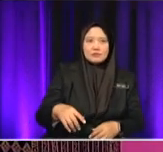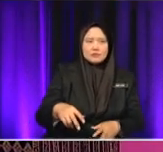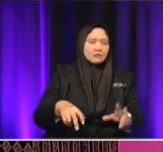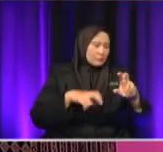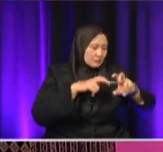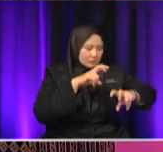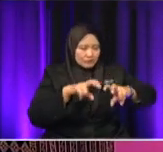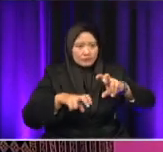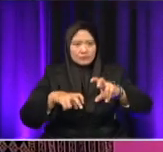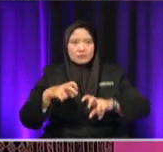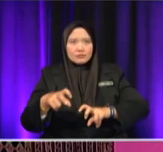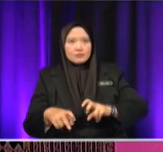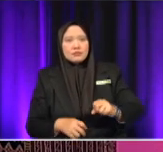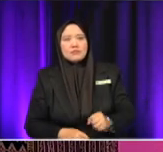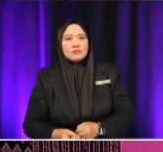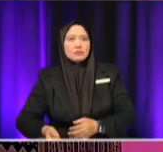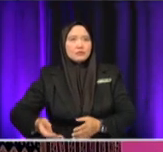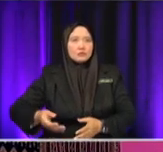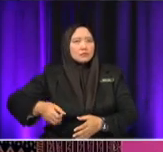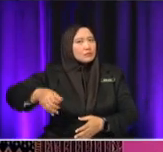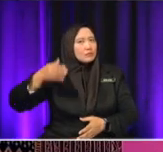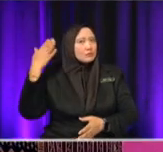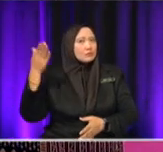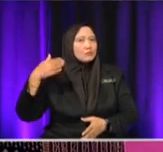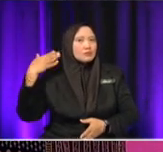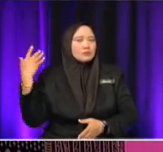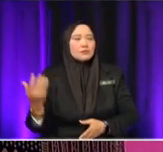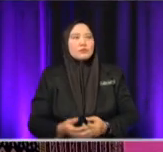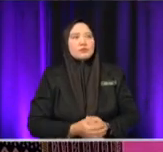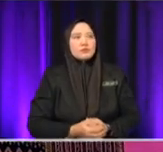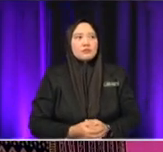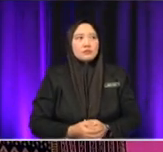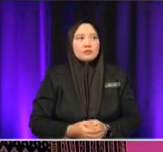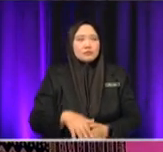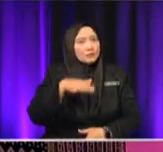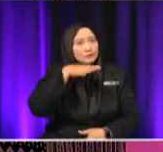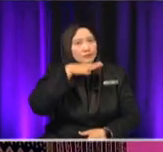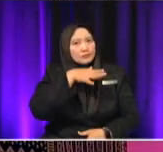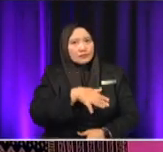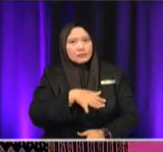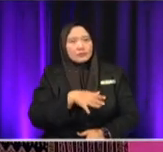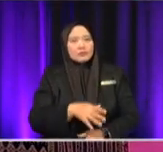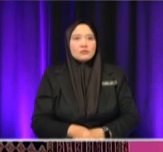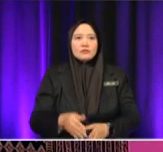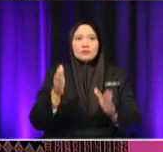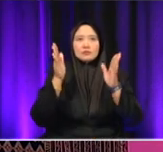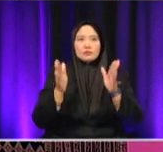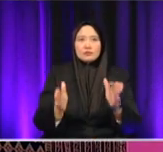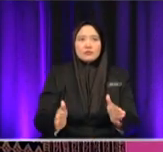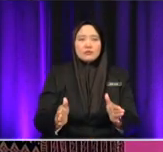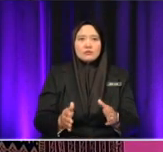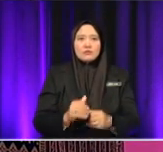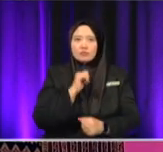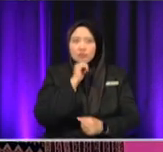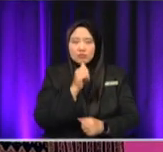eksplorasi kepada sirah-sirah ya sebelum ini kita juga melihat Rasulullah Sallallahu Alaihi Wasallam seorang bekas saja seorang